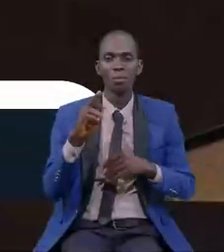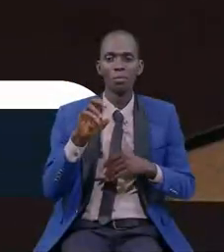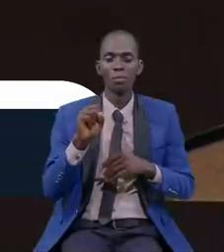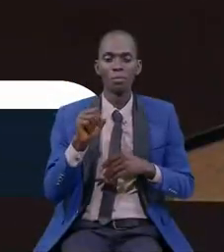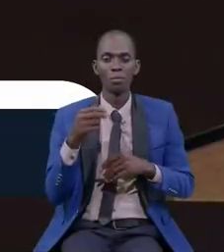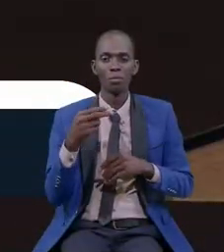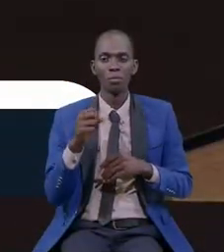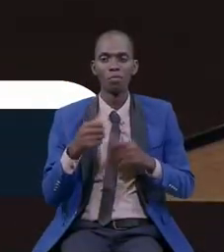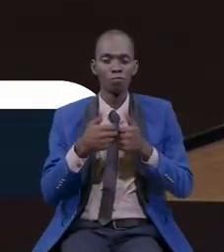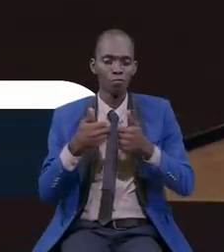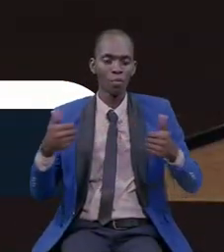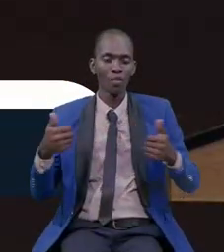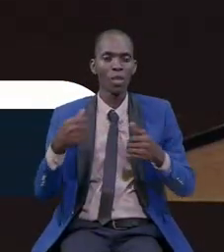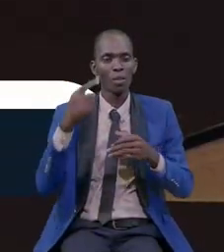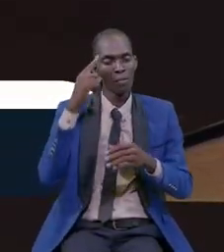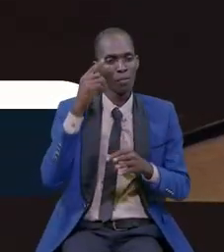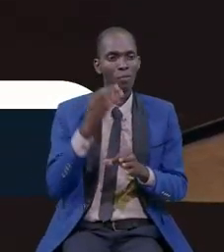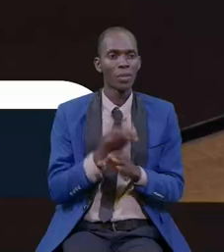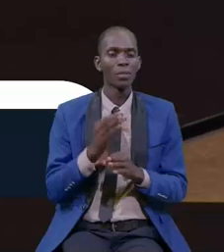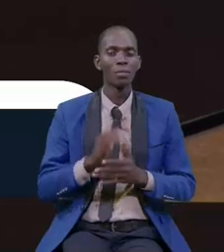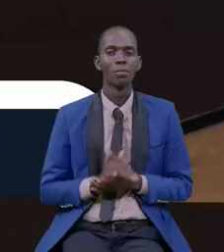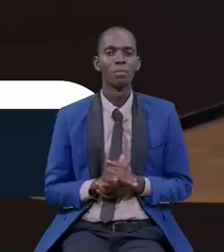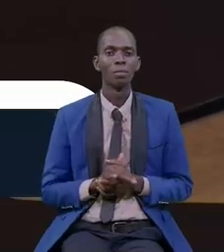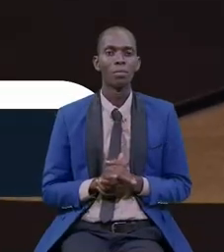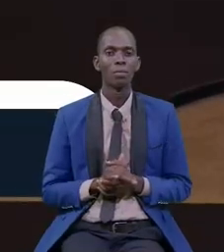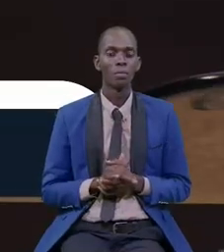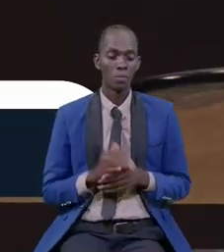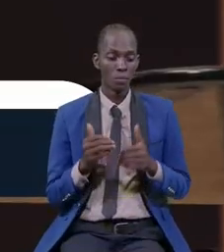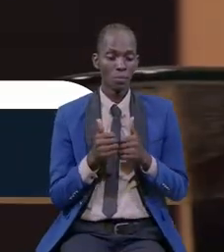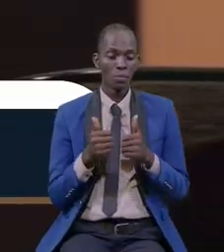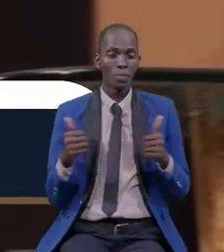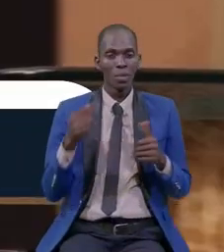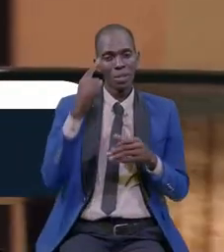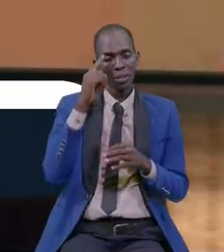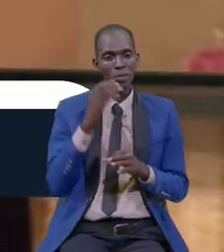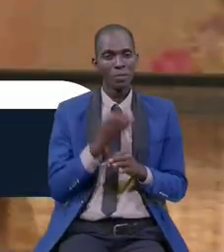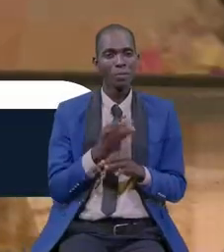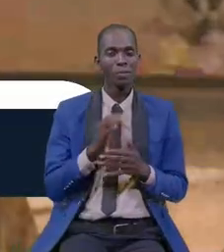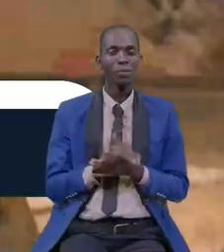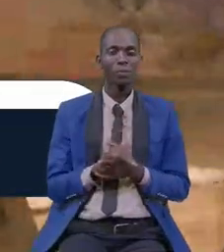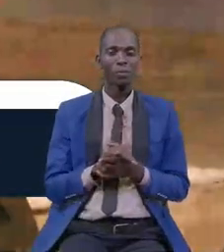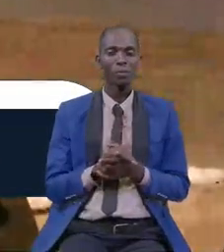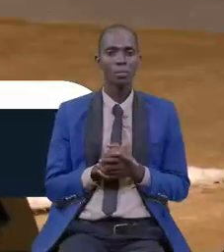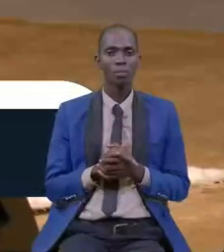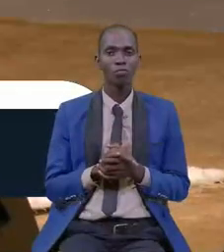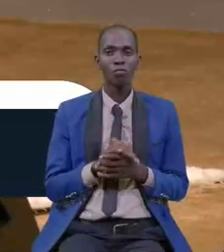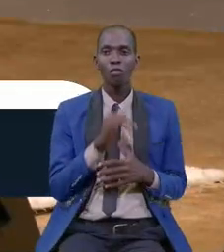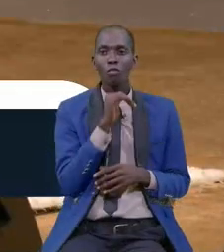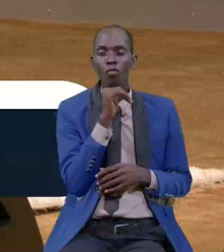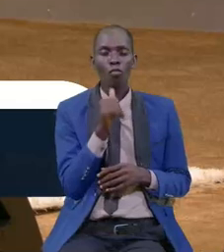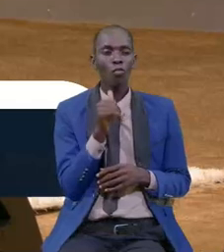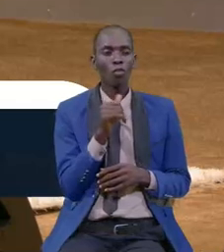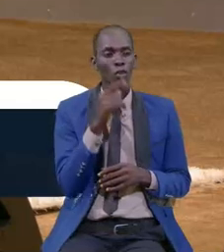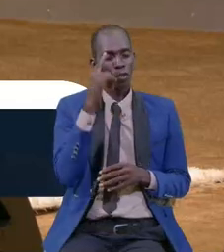d'Abraham la foi distincte la foi distincte ce n'est pas juste la